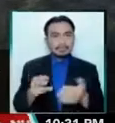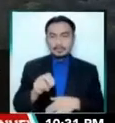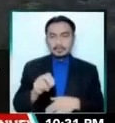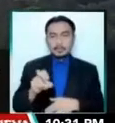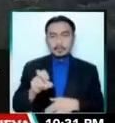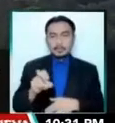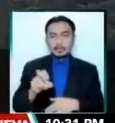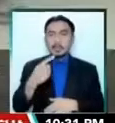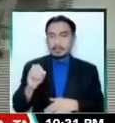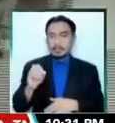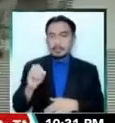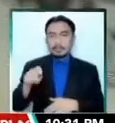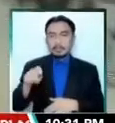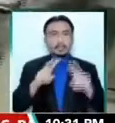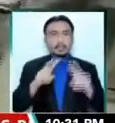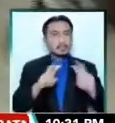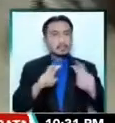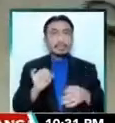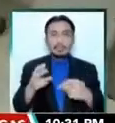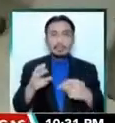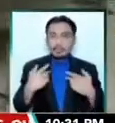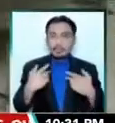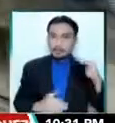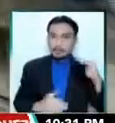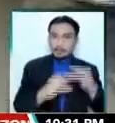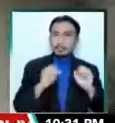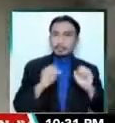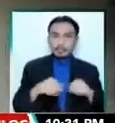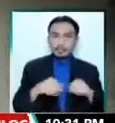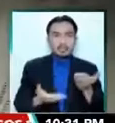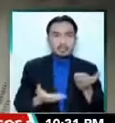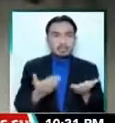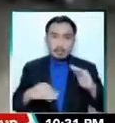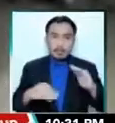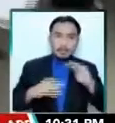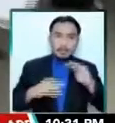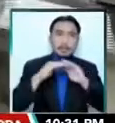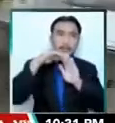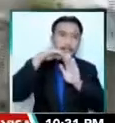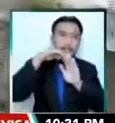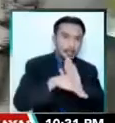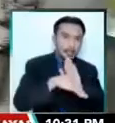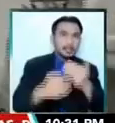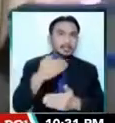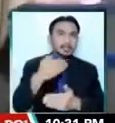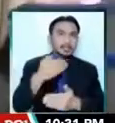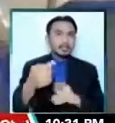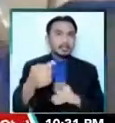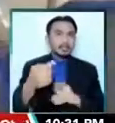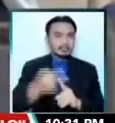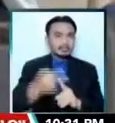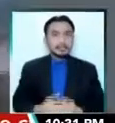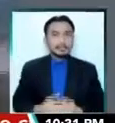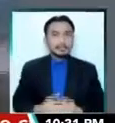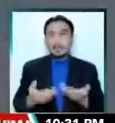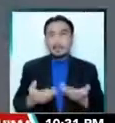Ofstar Research. Oh my God. Maaring sundan daw ito ng pagbaba ng mga kaso sa susunod na buwan. Sana kung magkakaisa tayo